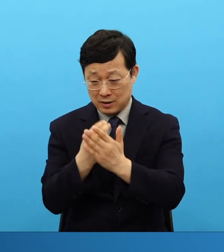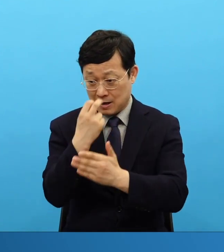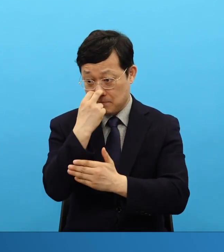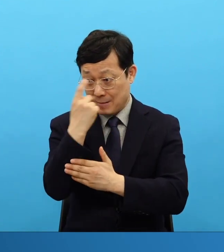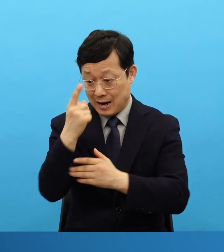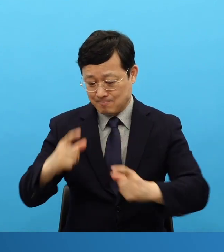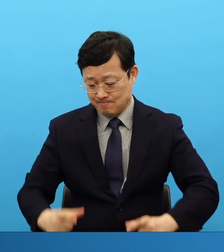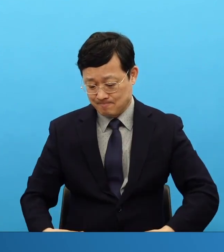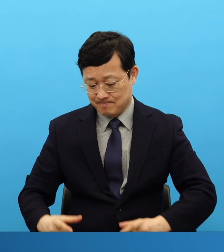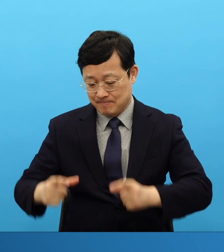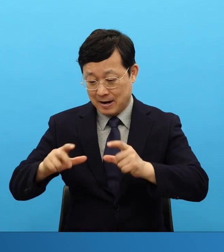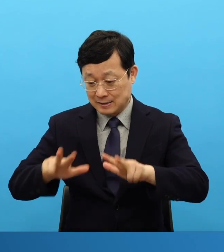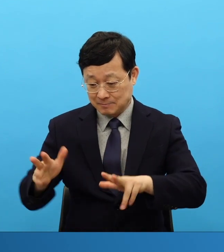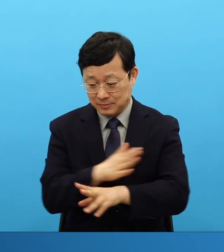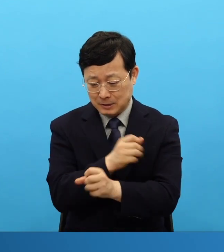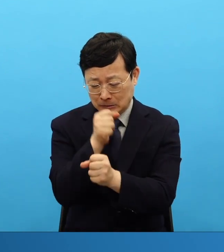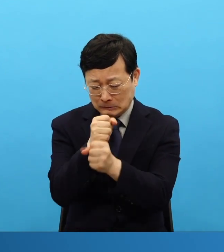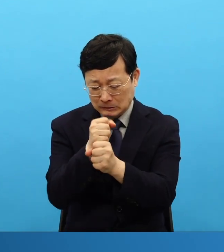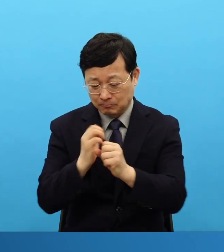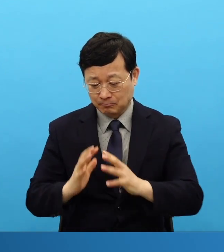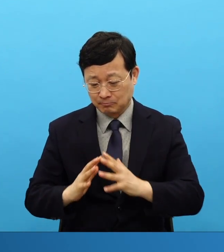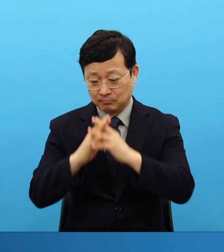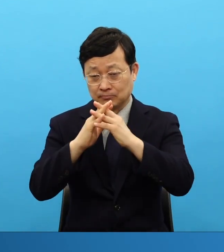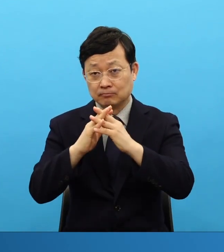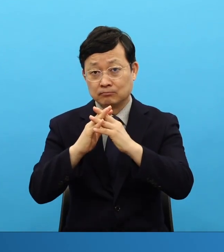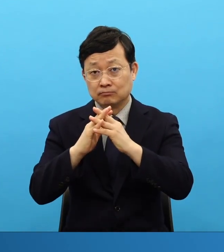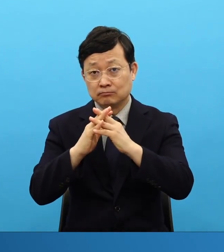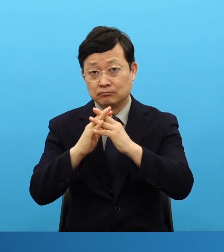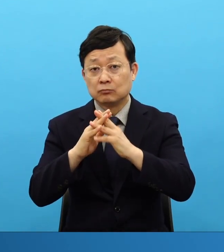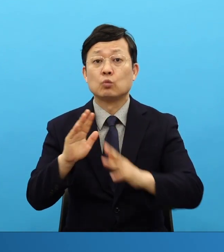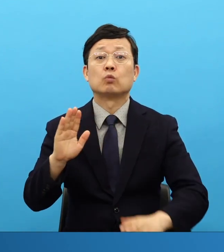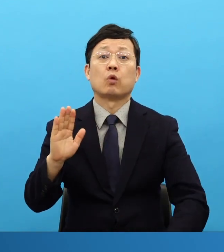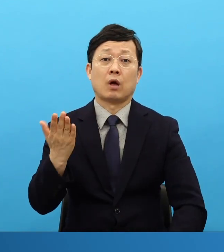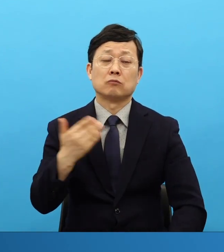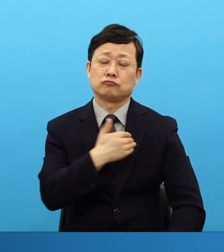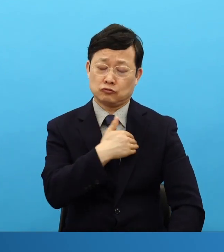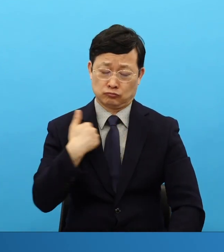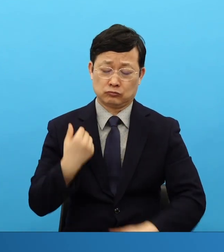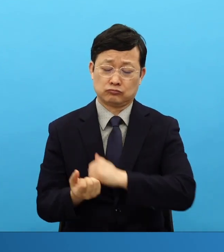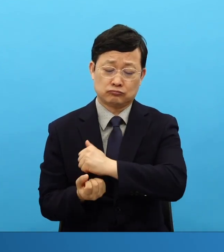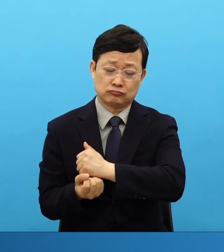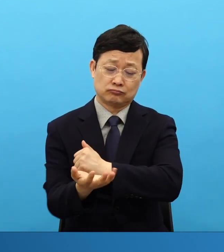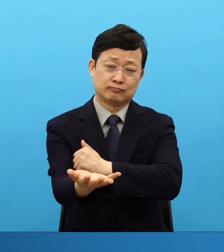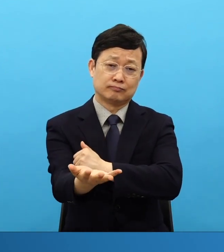your churches. Even if you just raise up a couple partisans, everything will be revived. 예, 산업하는 분도